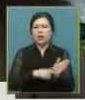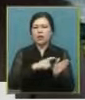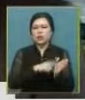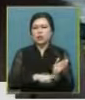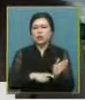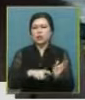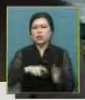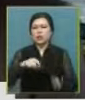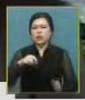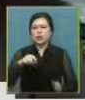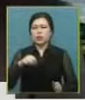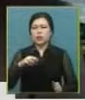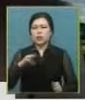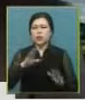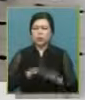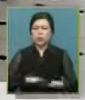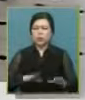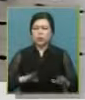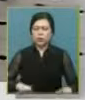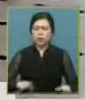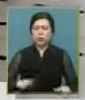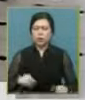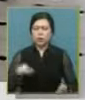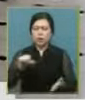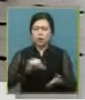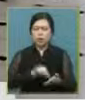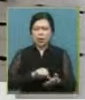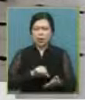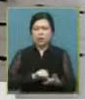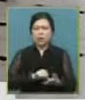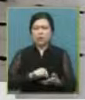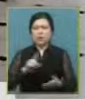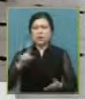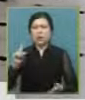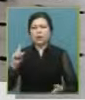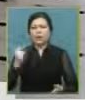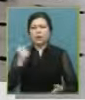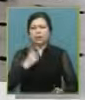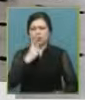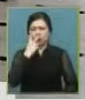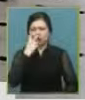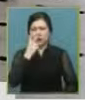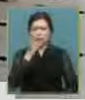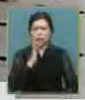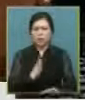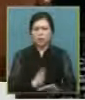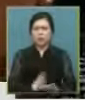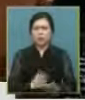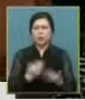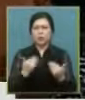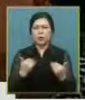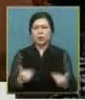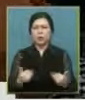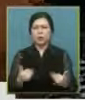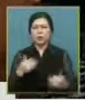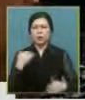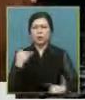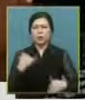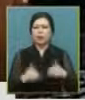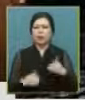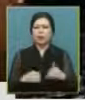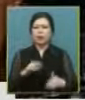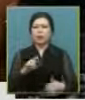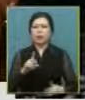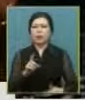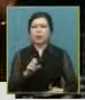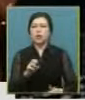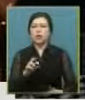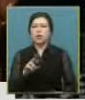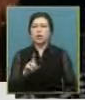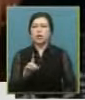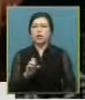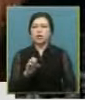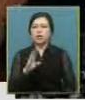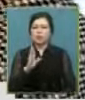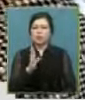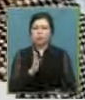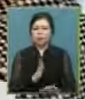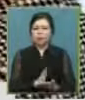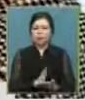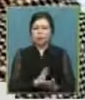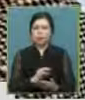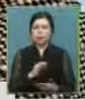оңды нәтижелер көрсетіп келеді. Білім саласында елеулі жетістікті еңсеріп жүрген ұстаздардың бірі Гүлия Қасымбекова, Шардара ауданының номер